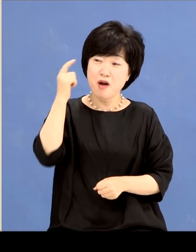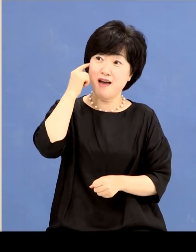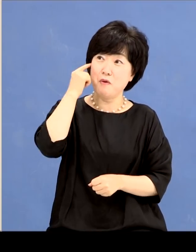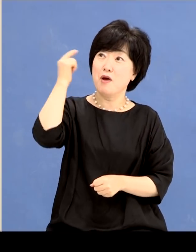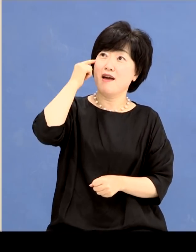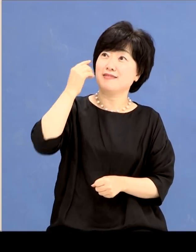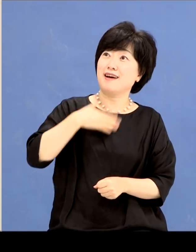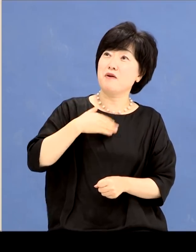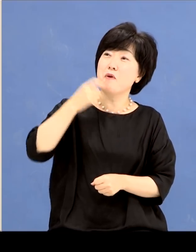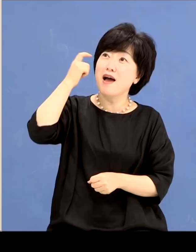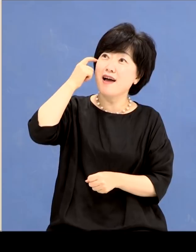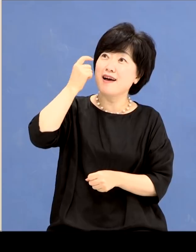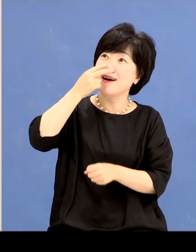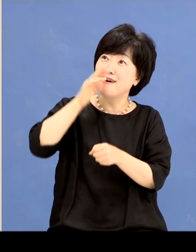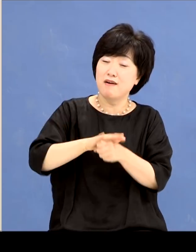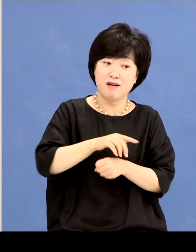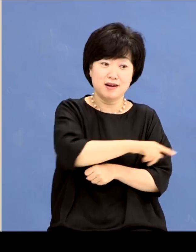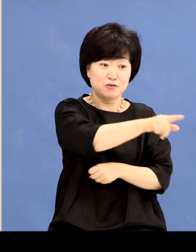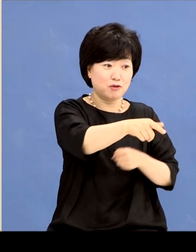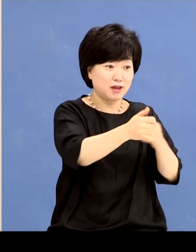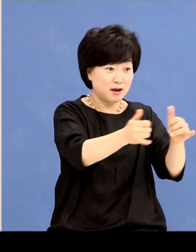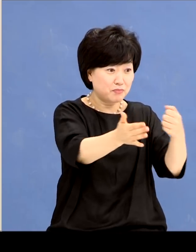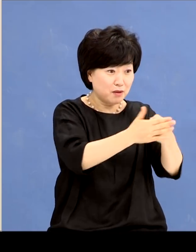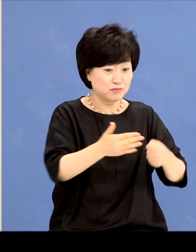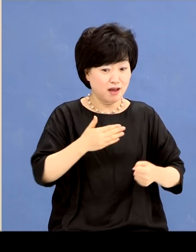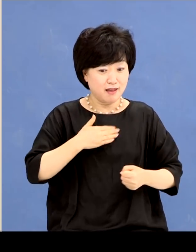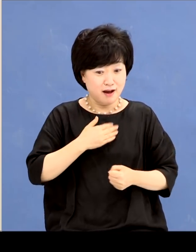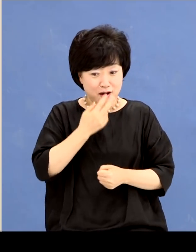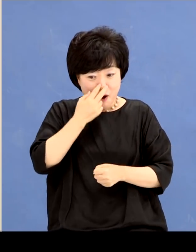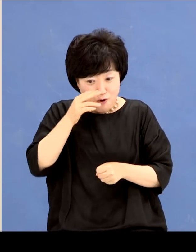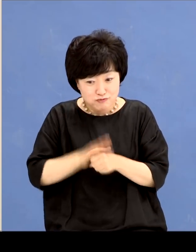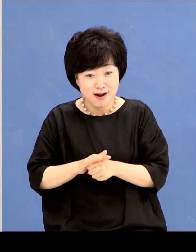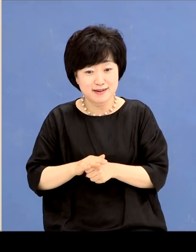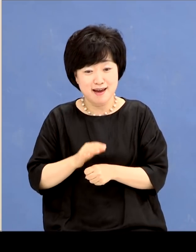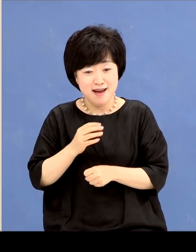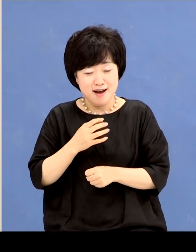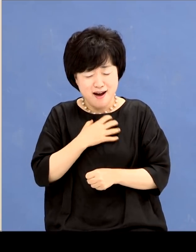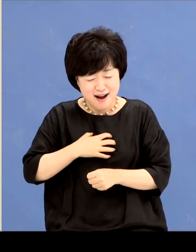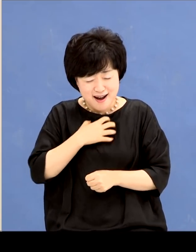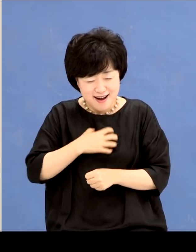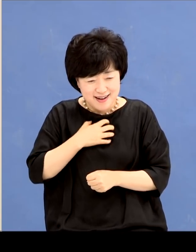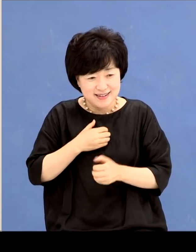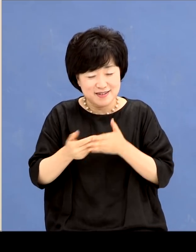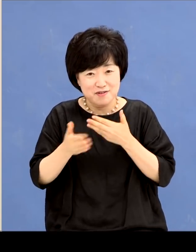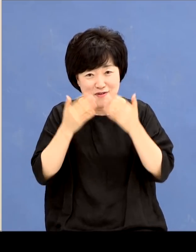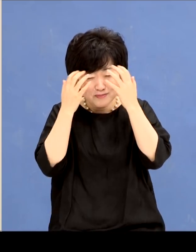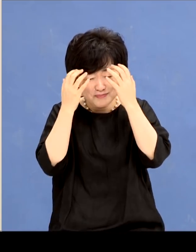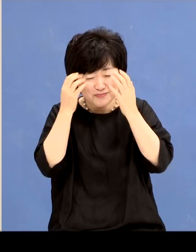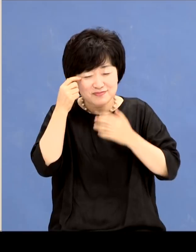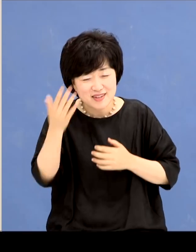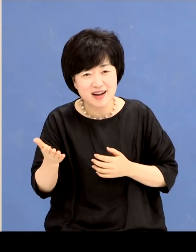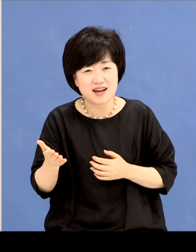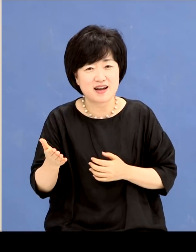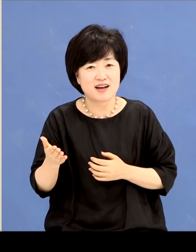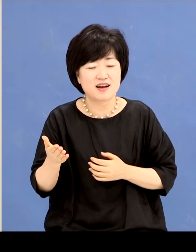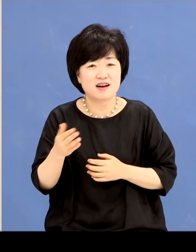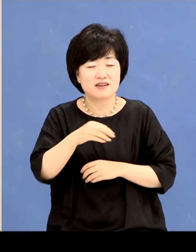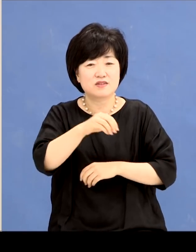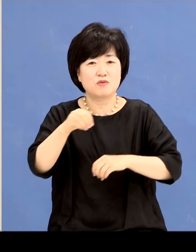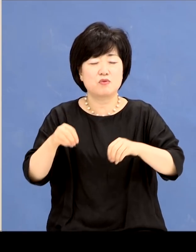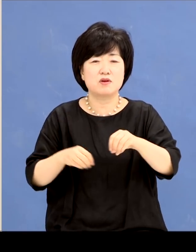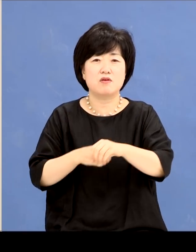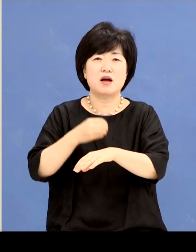억울하더라고요. 왜 내가 저 사람들 때문에 그런 경험을 해야지? 근데 이후에 어떤 마음이 들었냐면